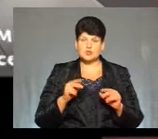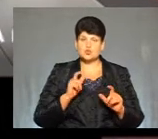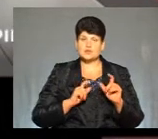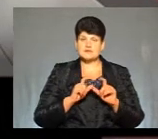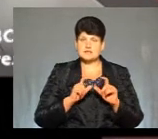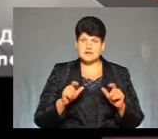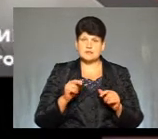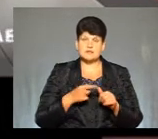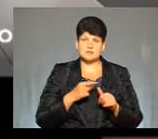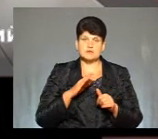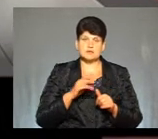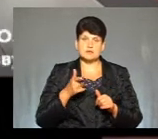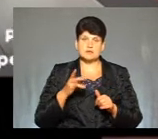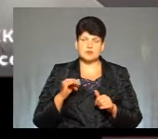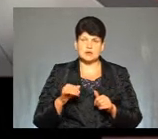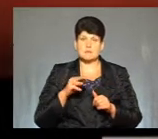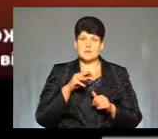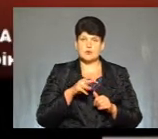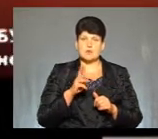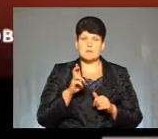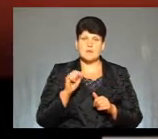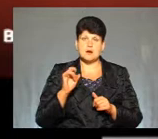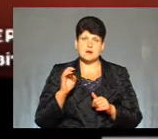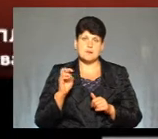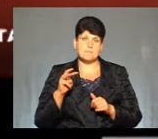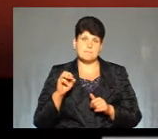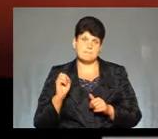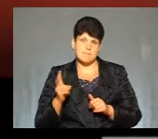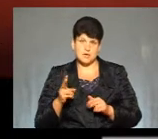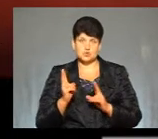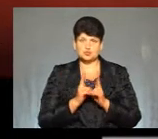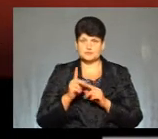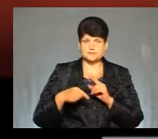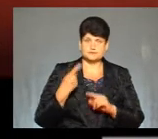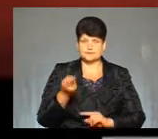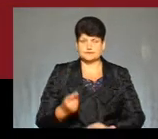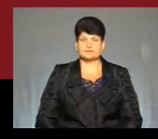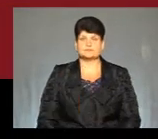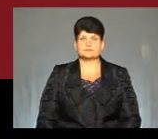університету імені Володимира Гнатюка Миколою Бармаком. До зустрічі у наступних ефірах.